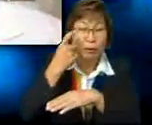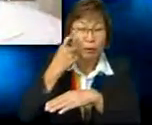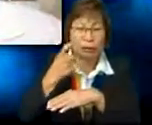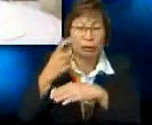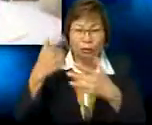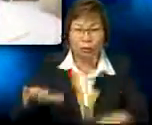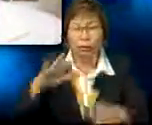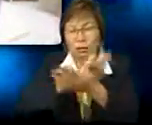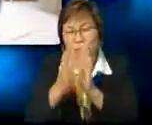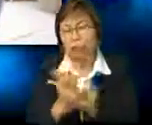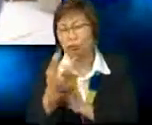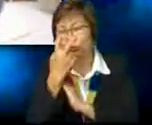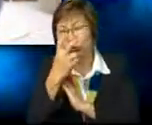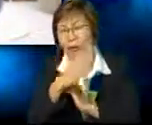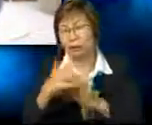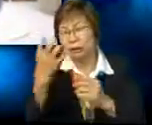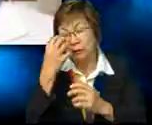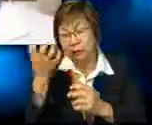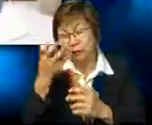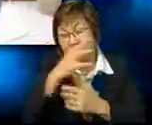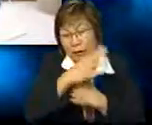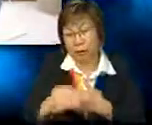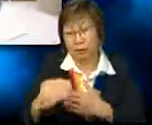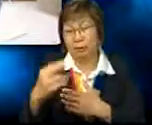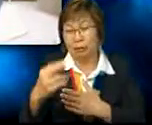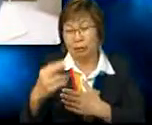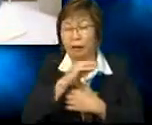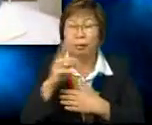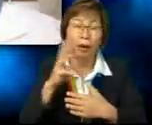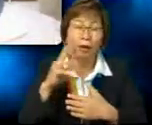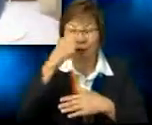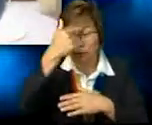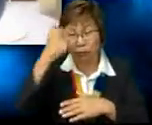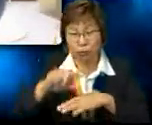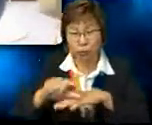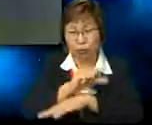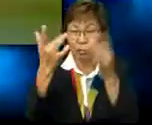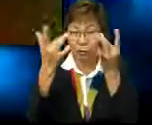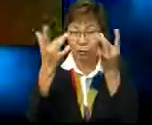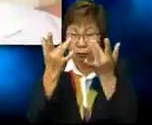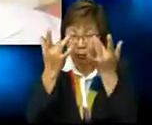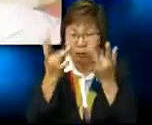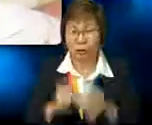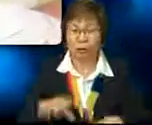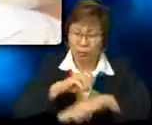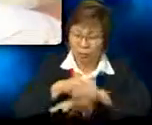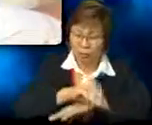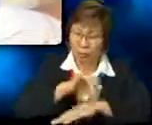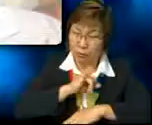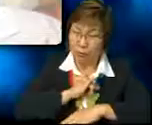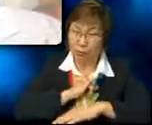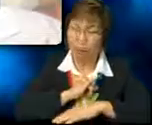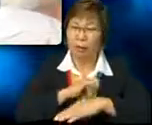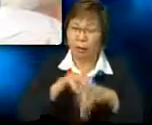itu telah menjadi buta dan sakit dan merah dan berair kerana memakai kanta lekap. Nasihat saya sebagai